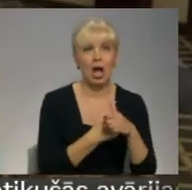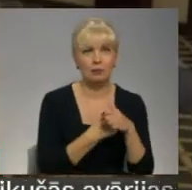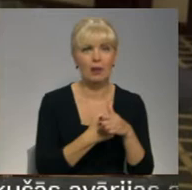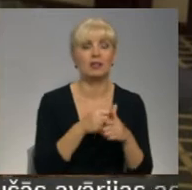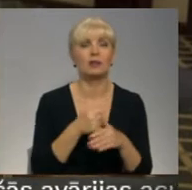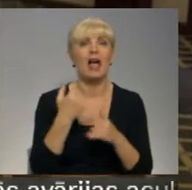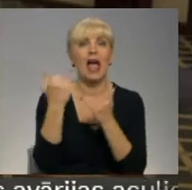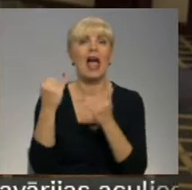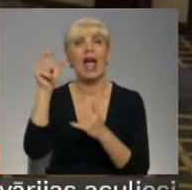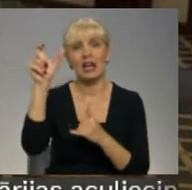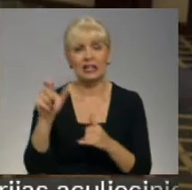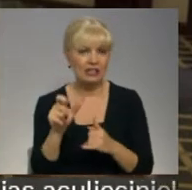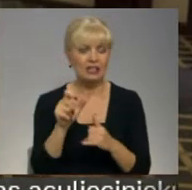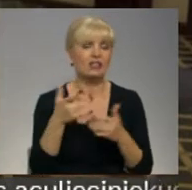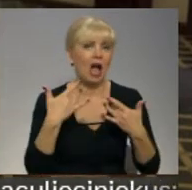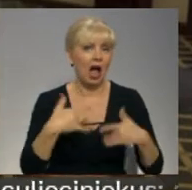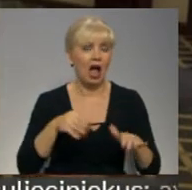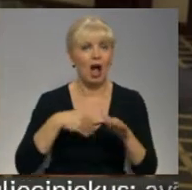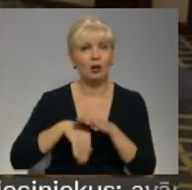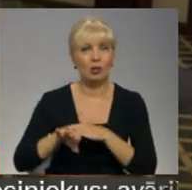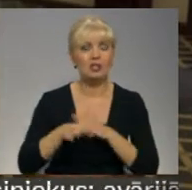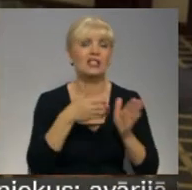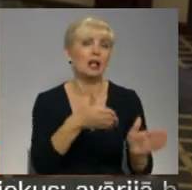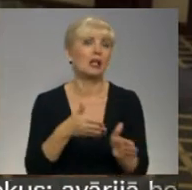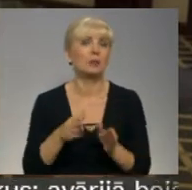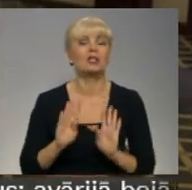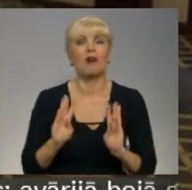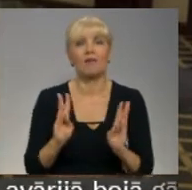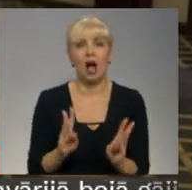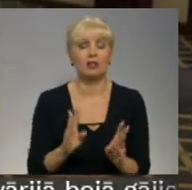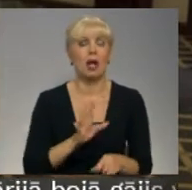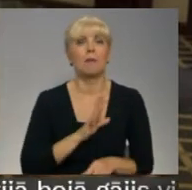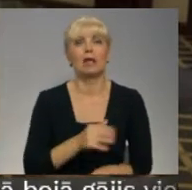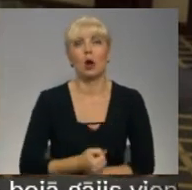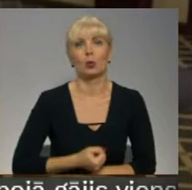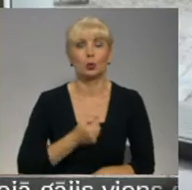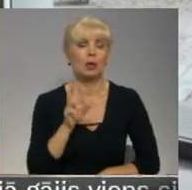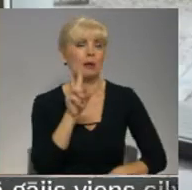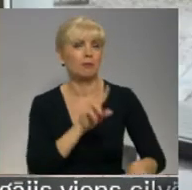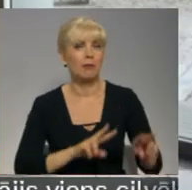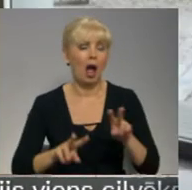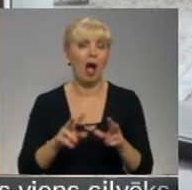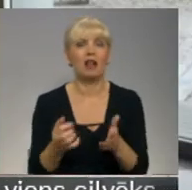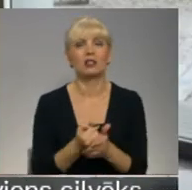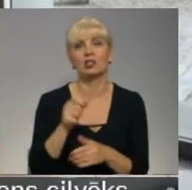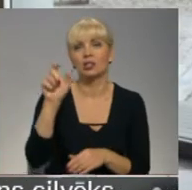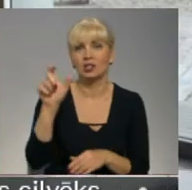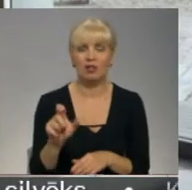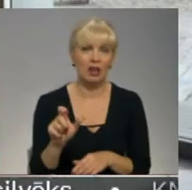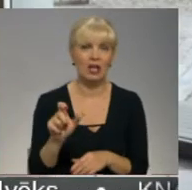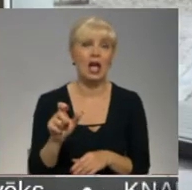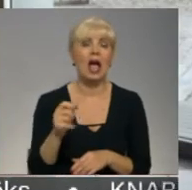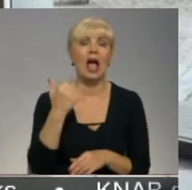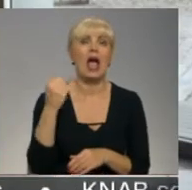Ivars Eglītis atstāja darbu Kuldīgas slimnīcas valdē, bija diezgan grūti atrast cilvēku, jo Ivars Eglītis bija